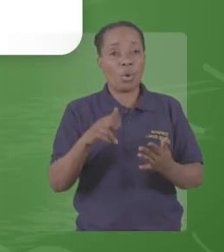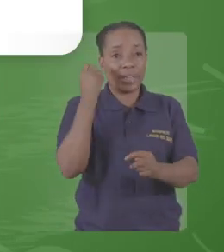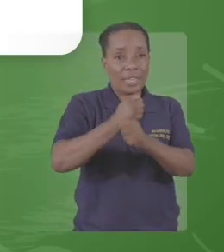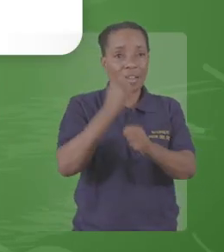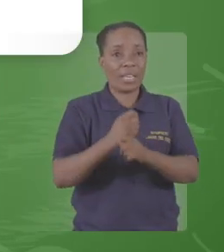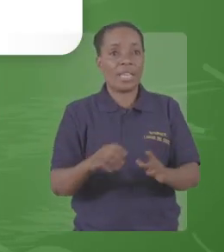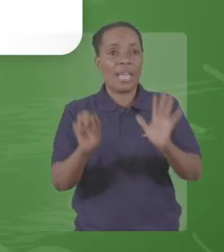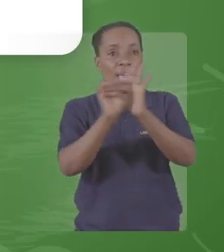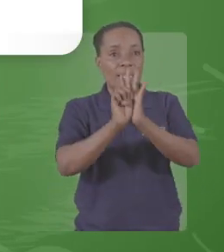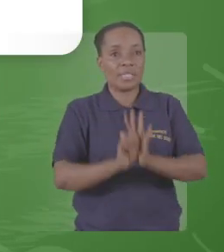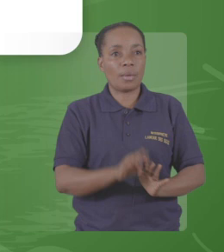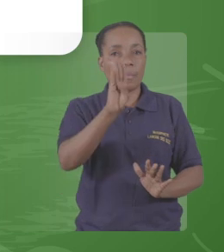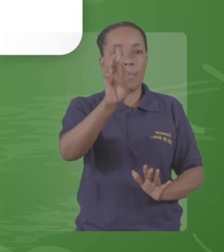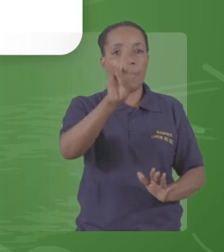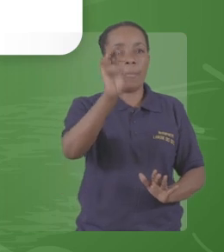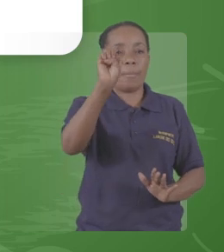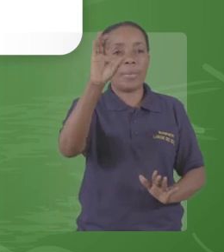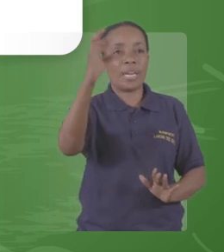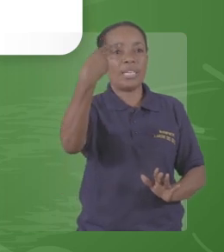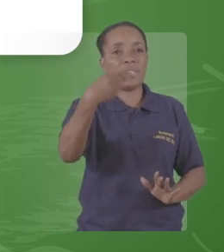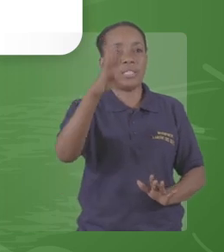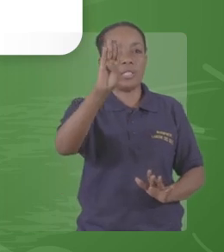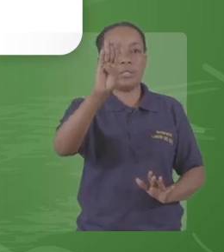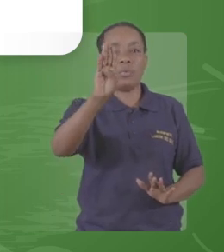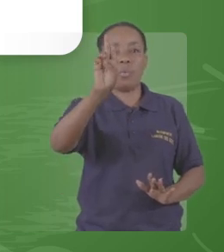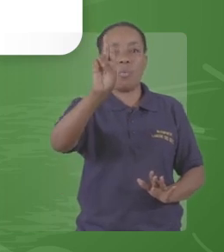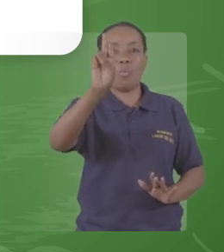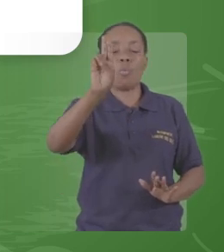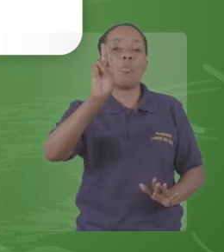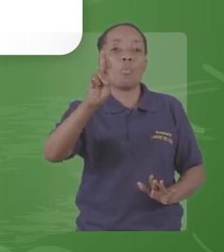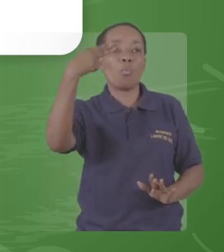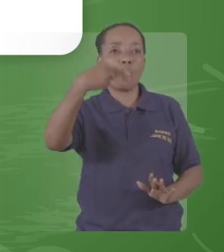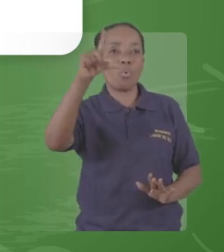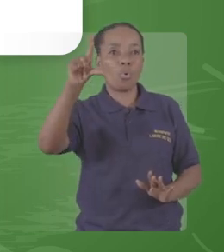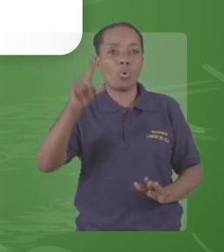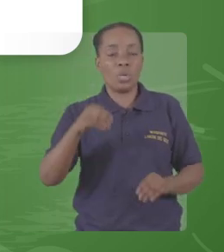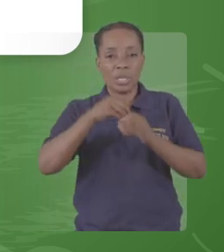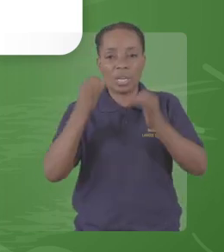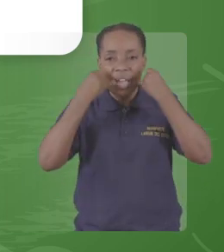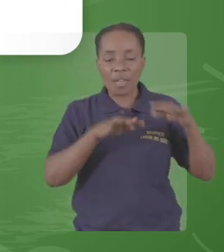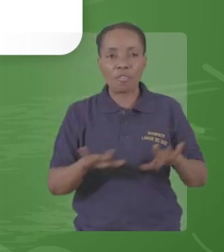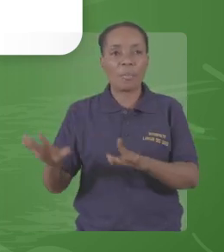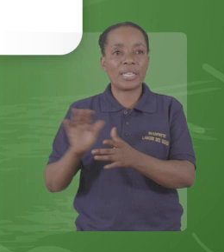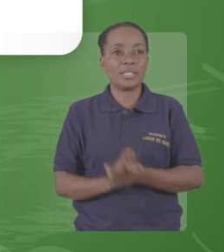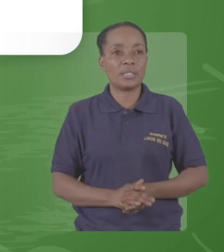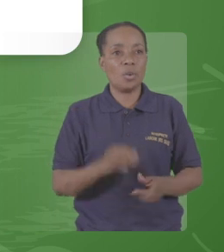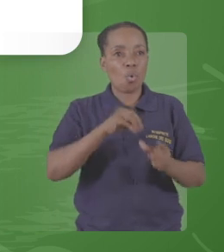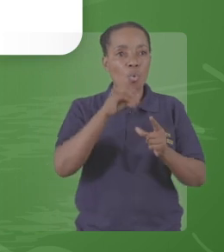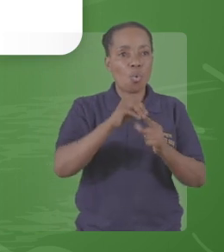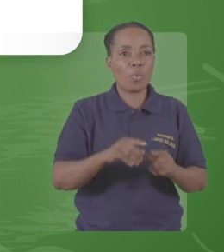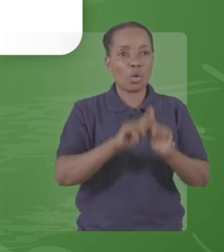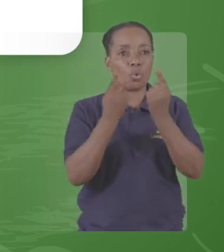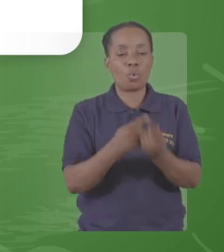Bech-Bull dans l'informatique, ou encore le groupe Mecaplast dans l'automobile et